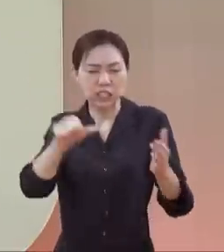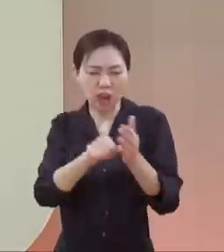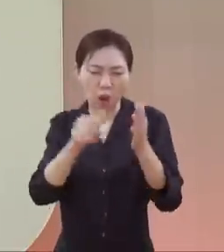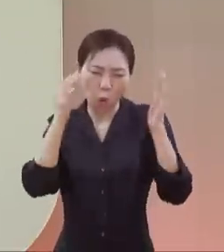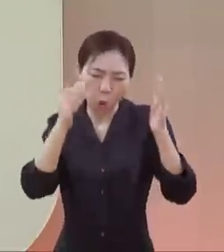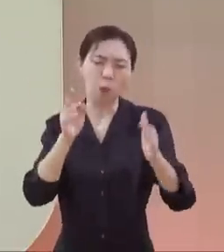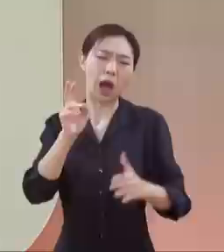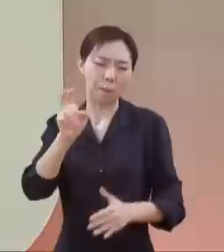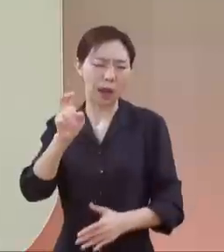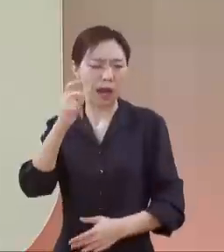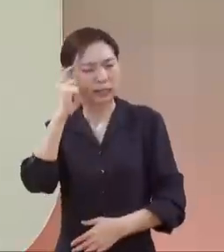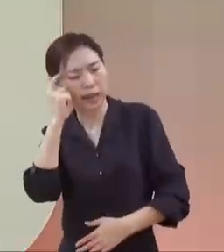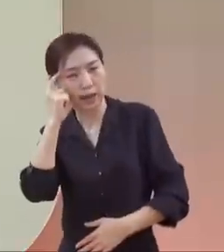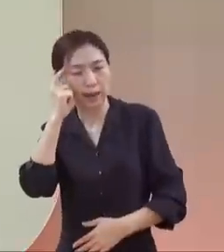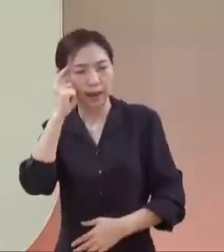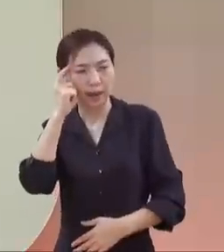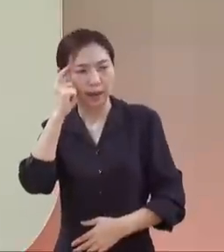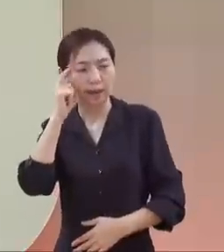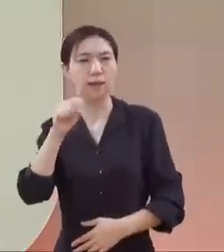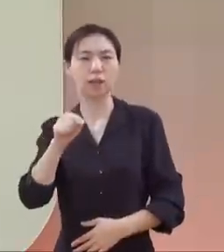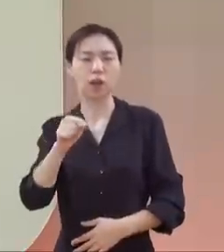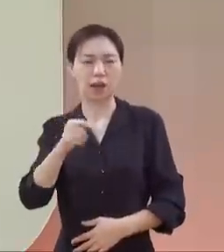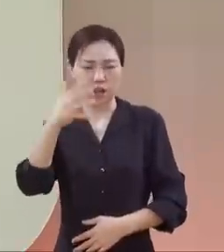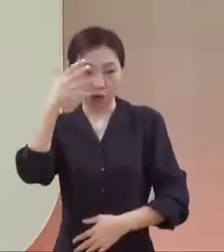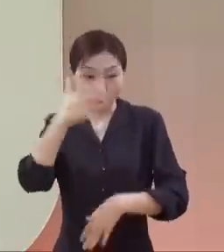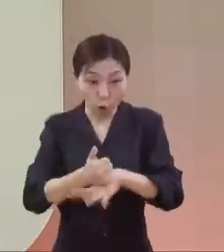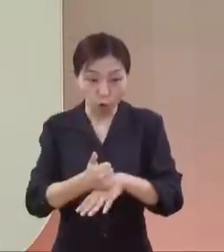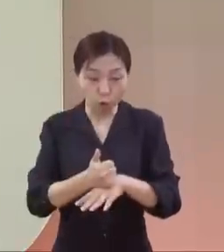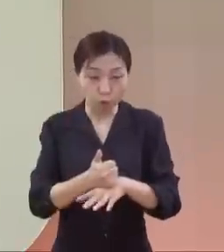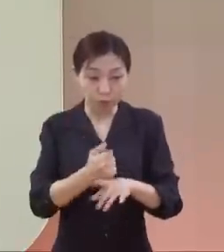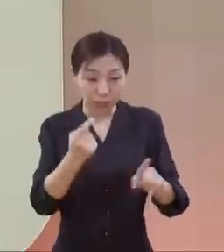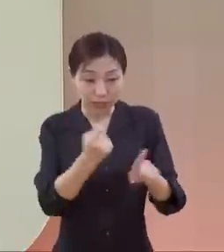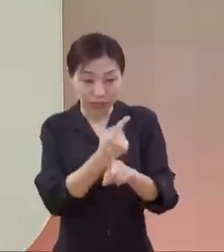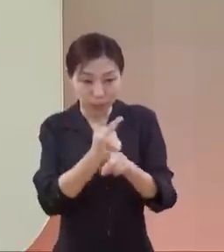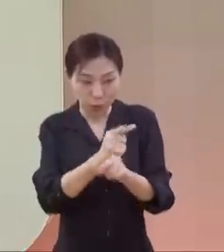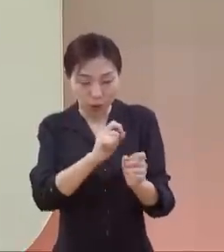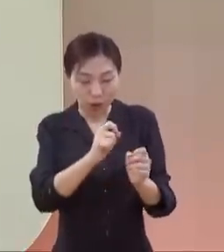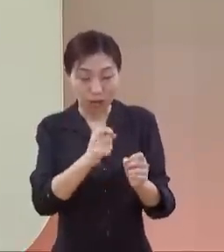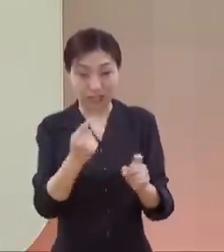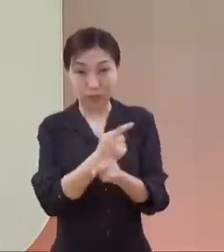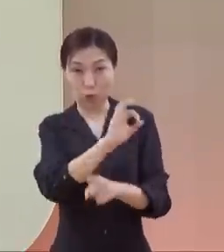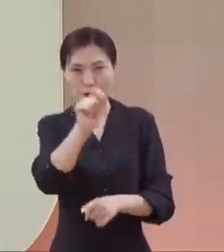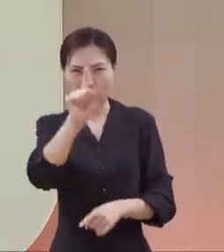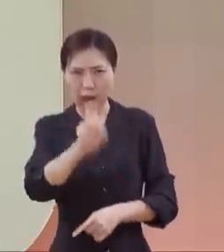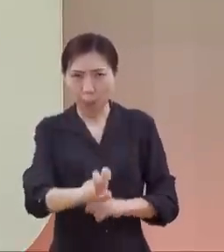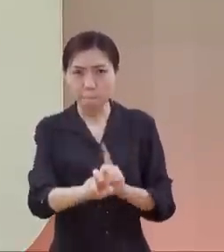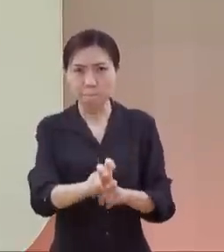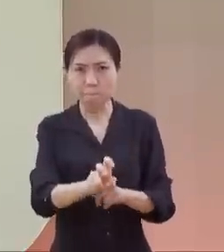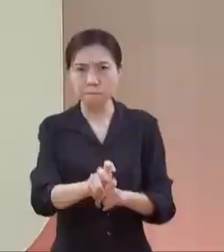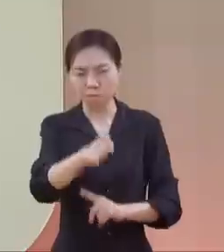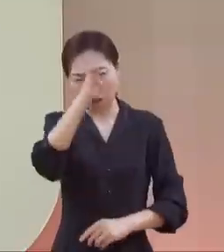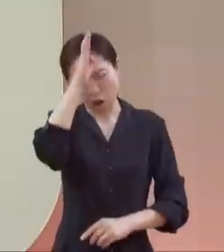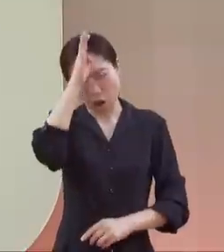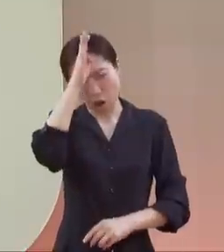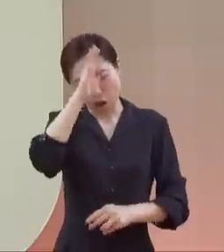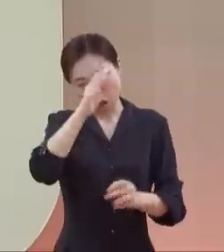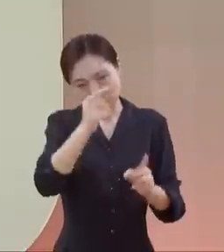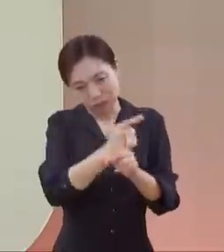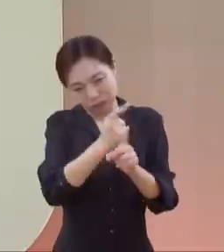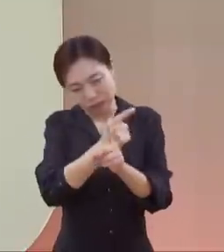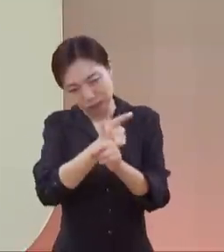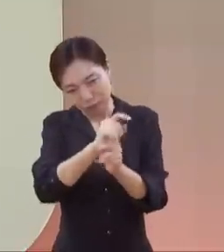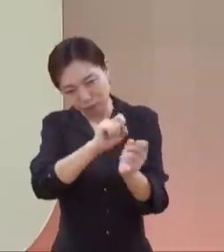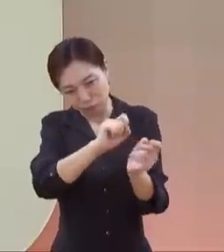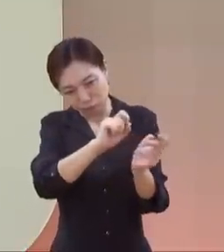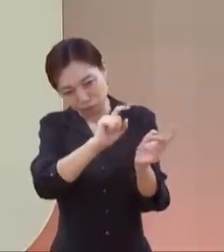그러면서 치료를 잘 되고 그렇게 이제 암이라는 큰 병을 치료하는